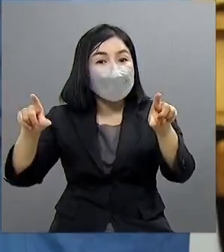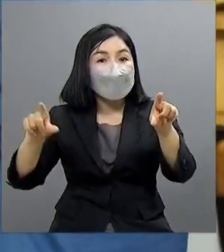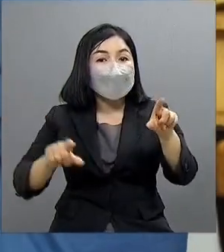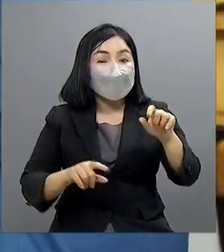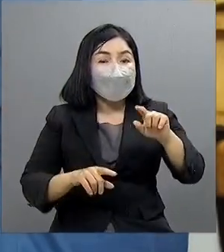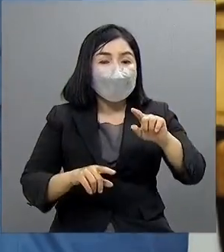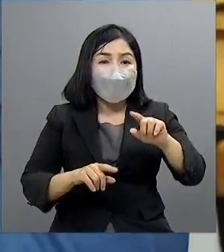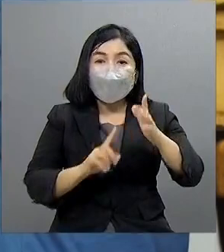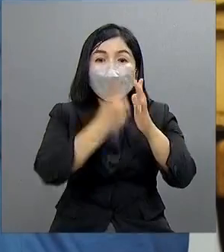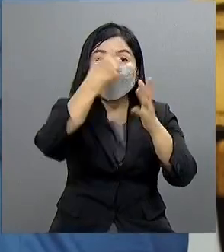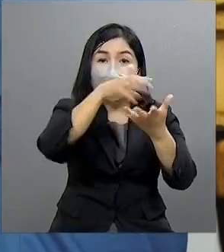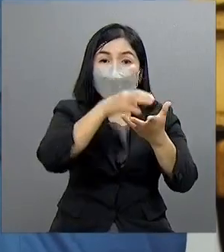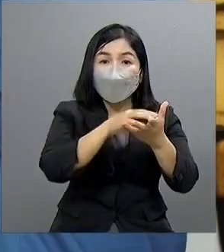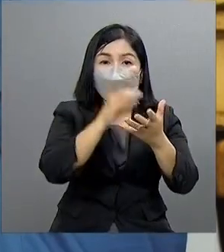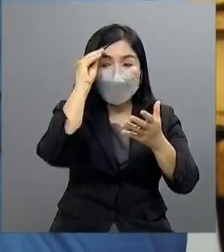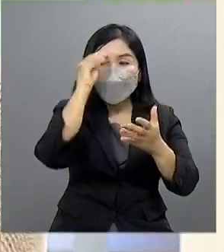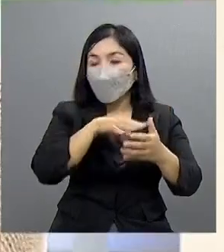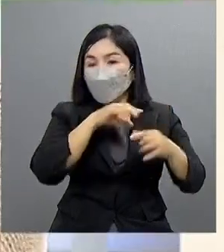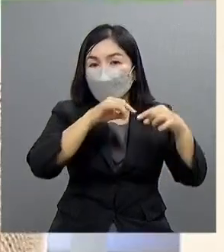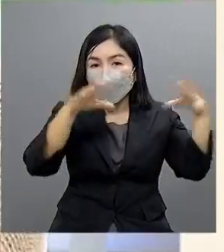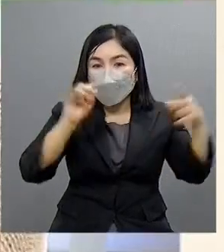คะซึ่งทางกรมการขนส่งทางบกเ